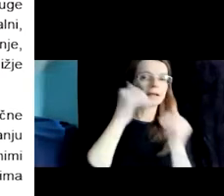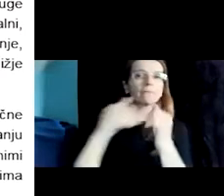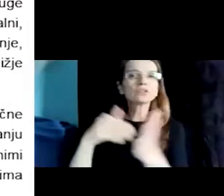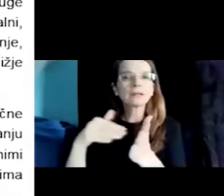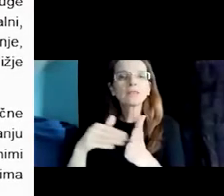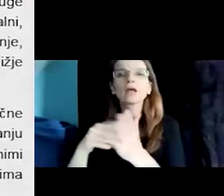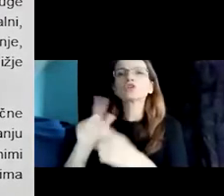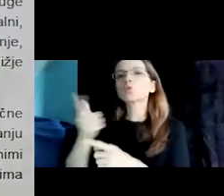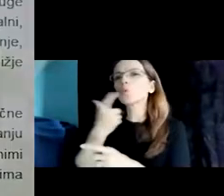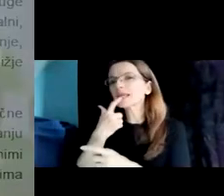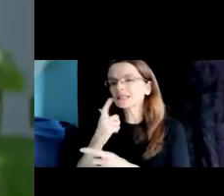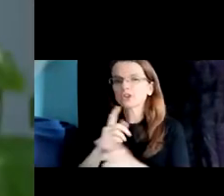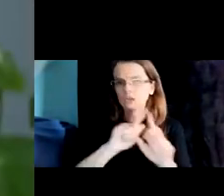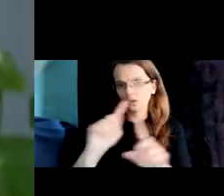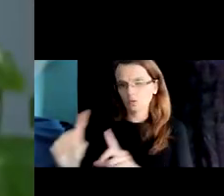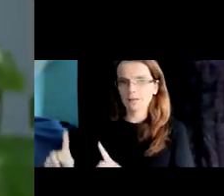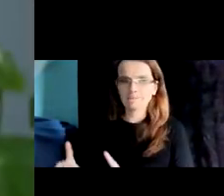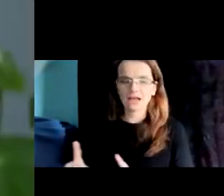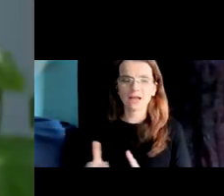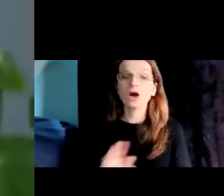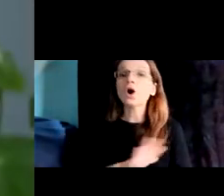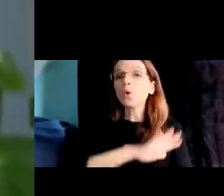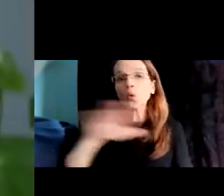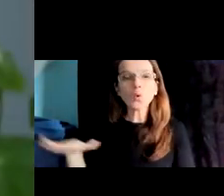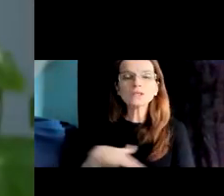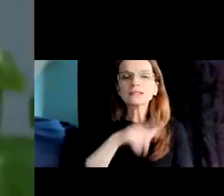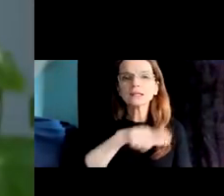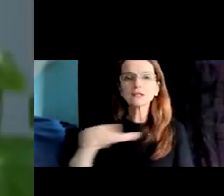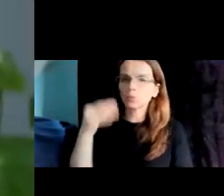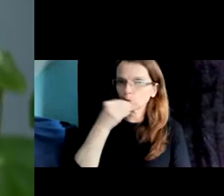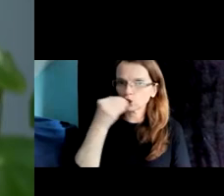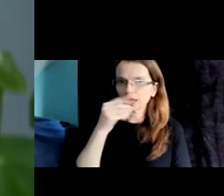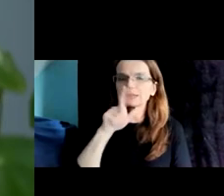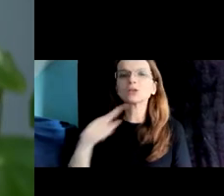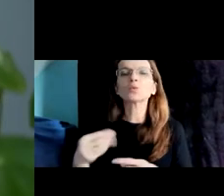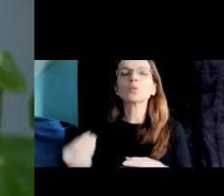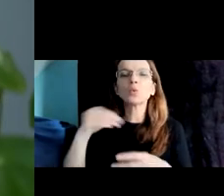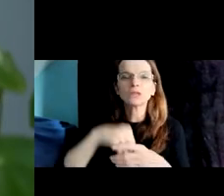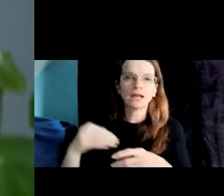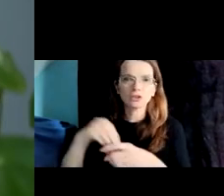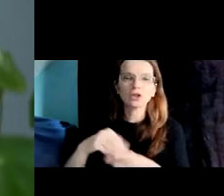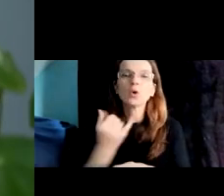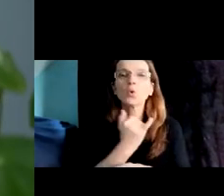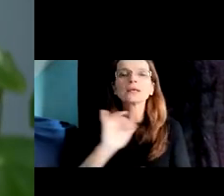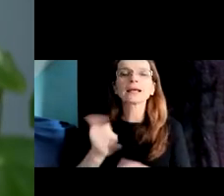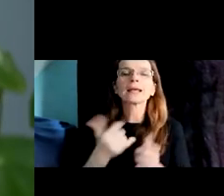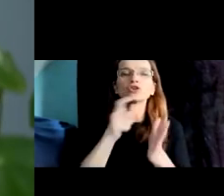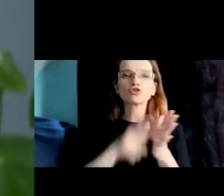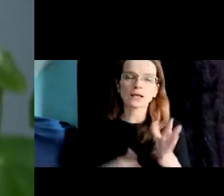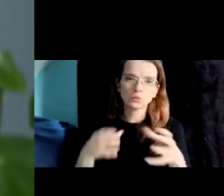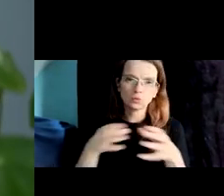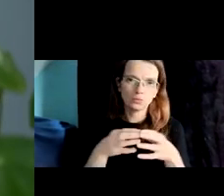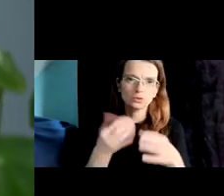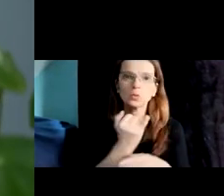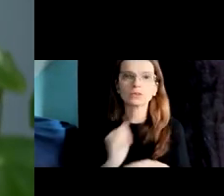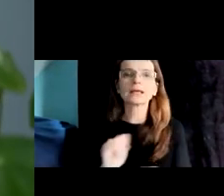potrebami, drugojezičen in tako naprej. Vsi so učenci, vsi so udeleženci in vsakdo je član skupnosti. Vsakdo